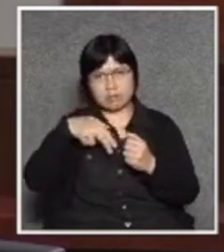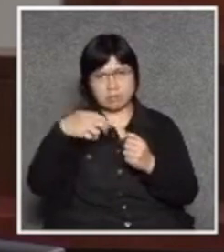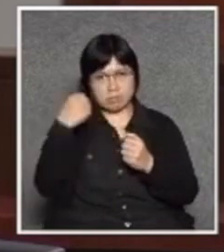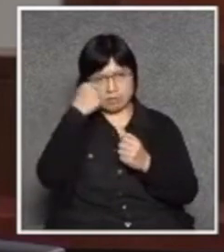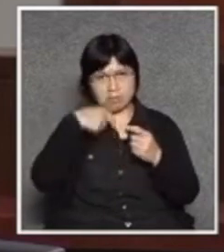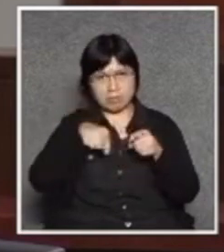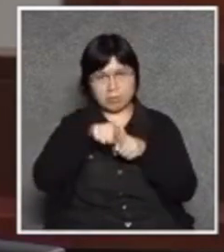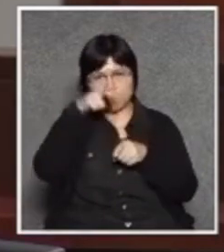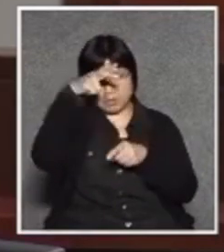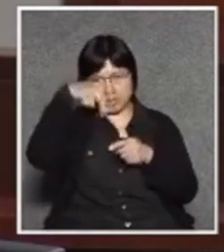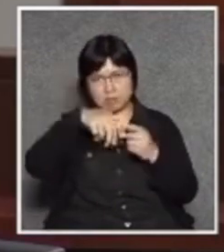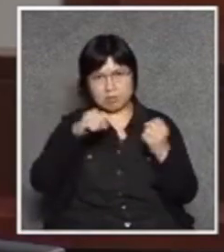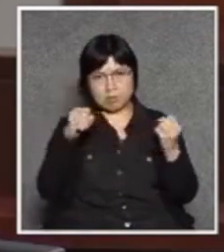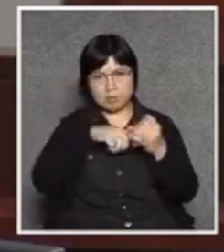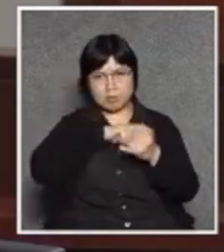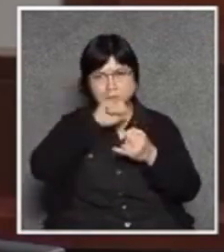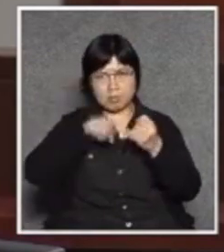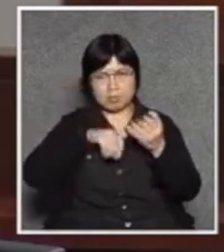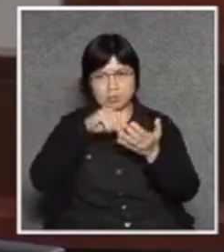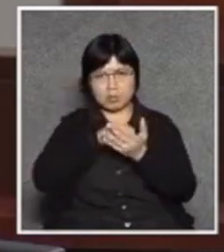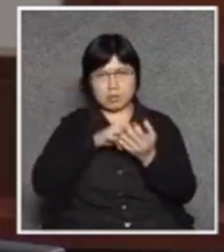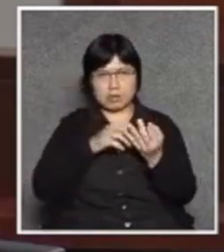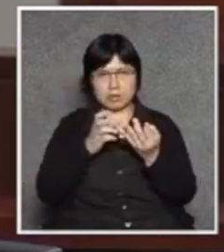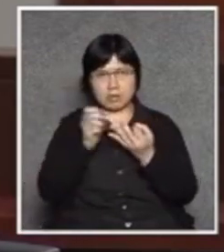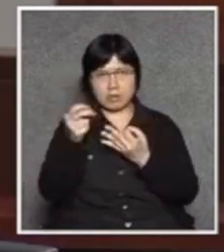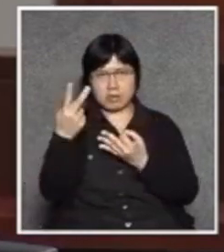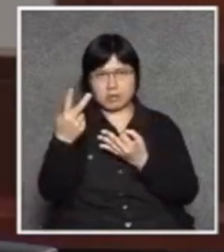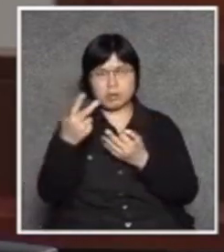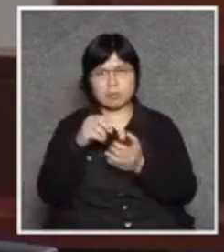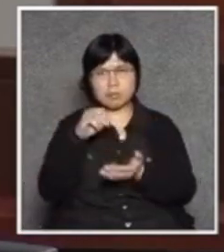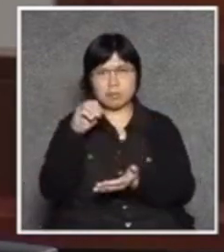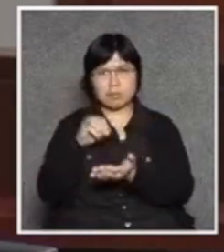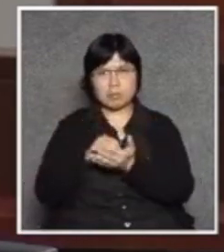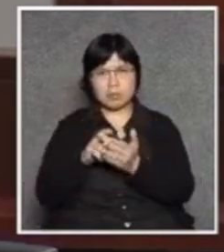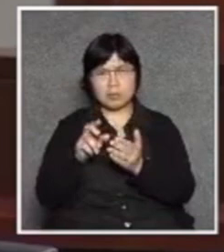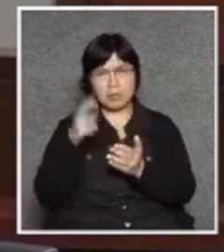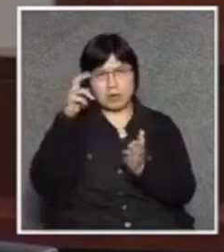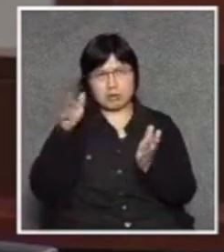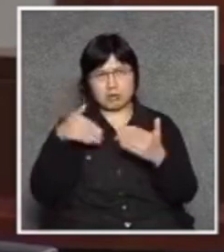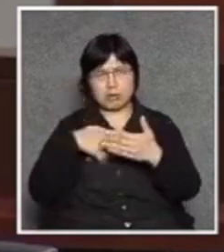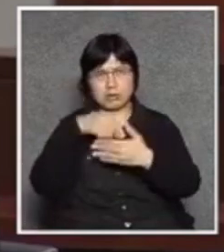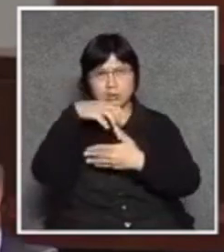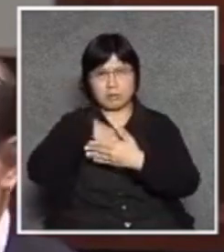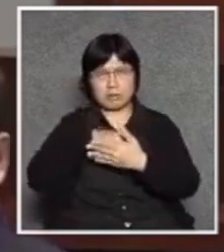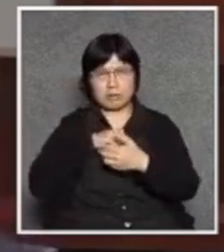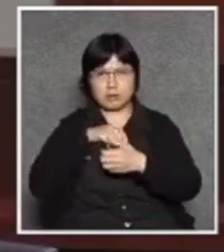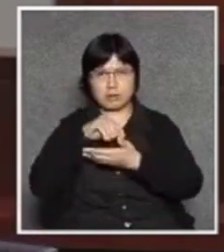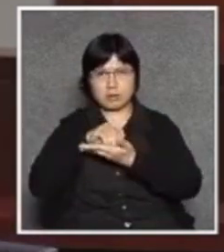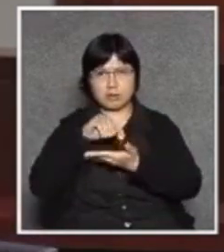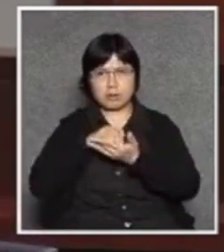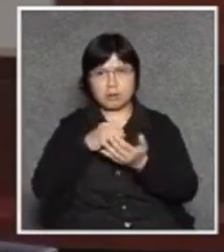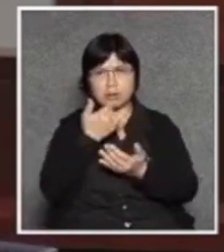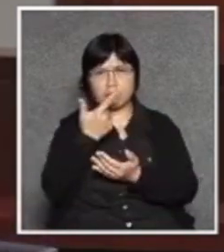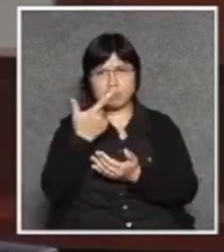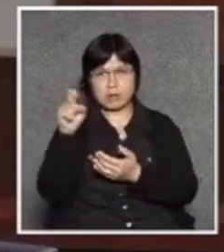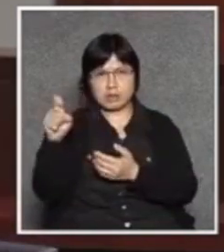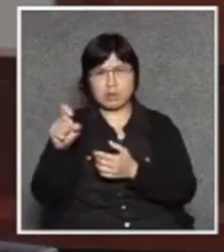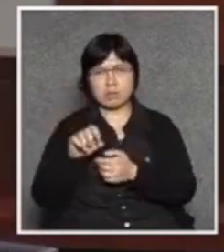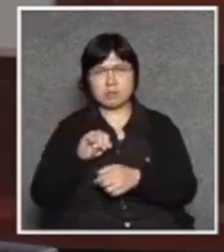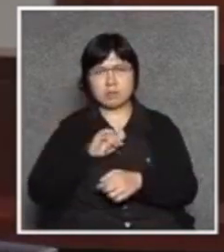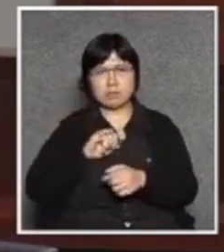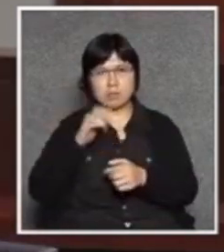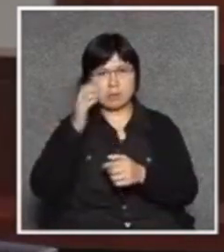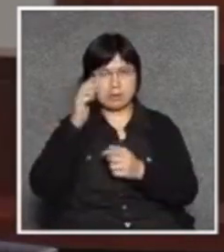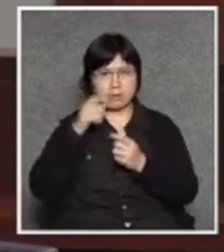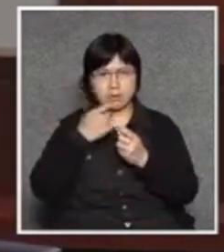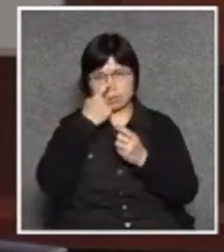會議最終決定三揀二，有關的決定是黑箱作業。689梁匪陣營在回應質